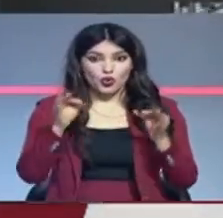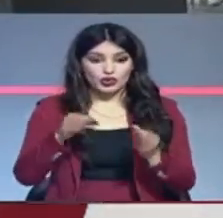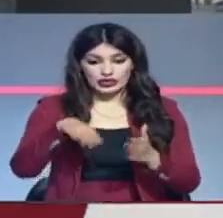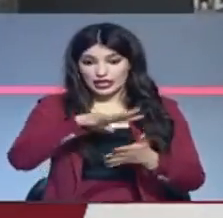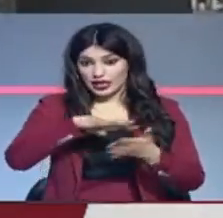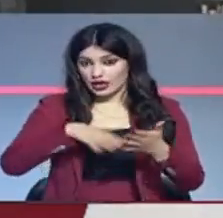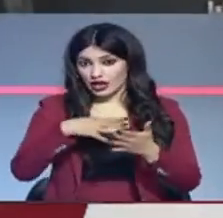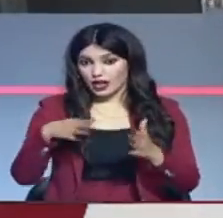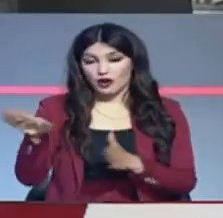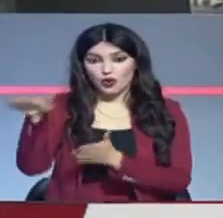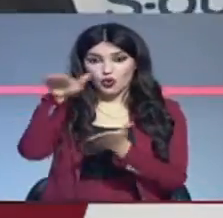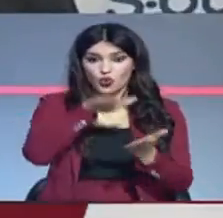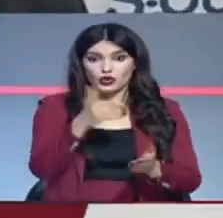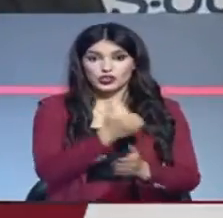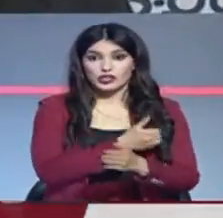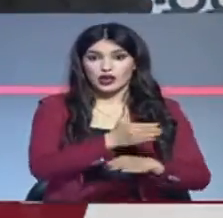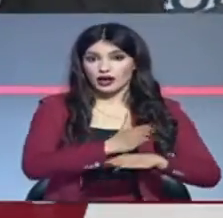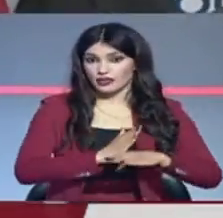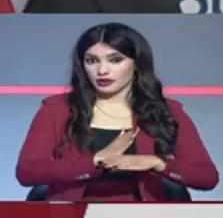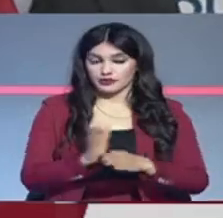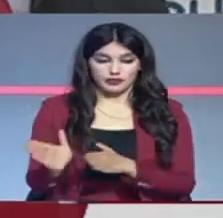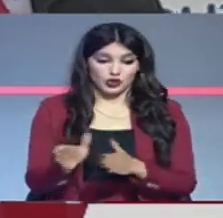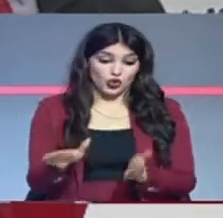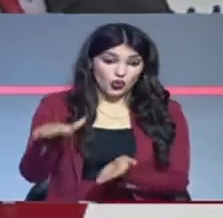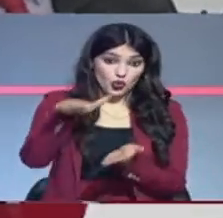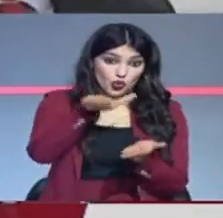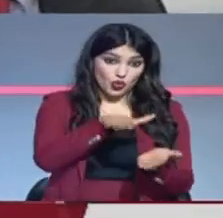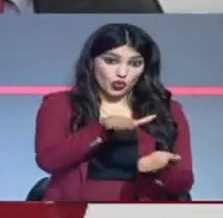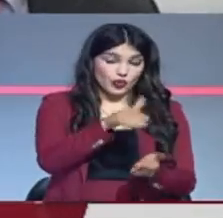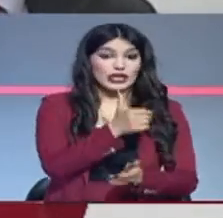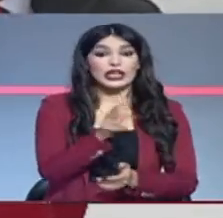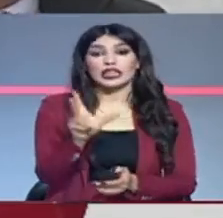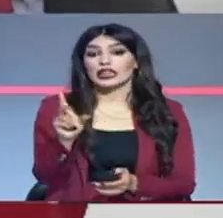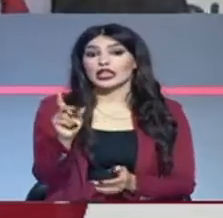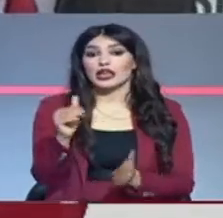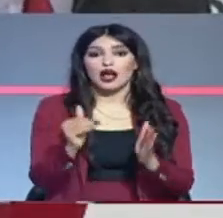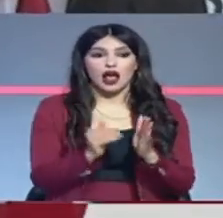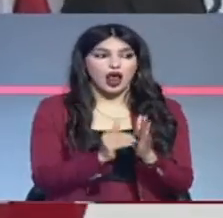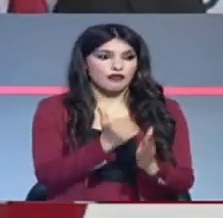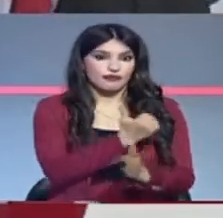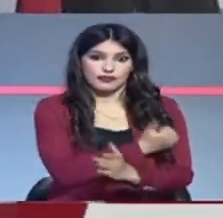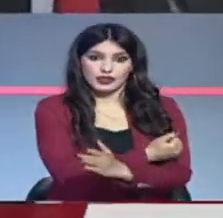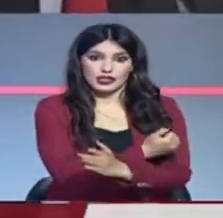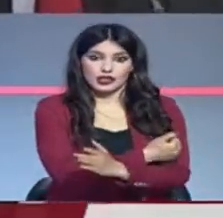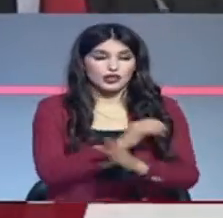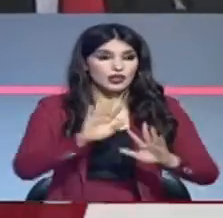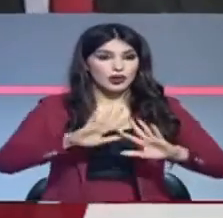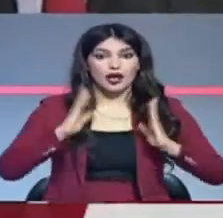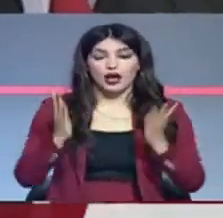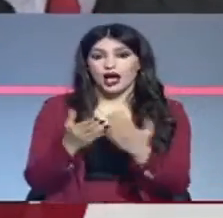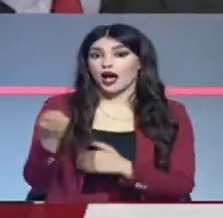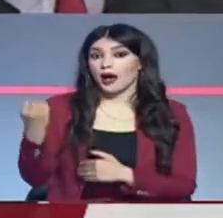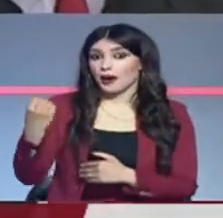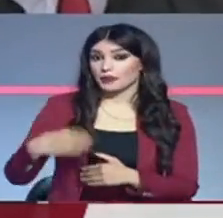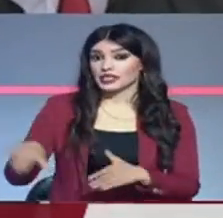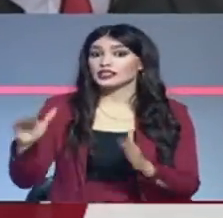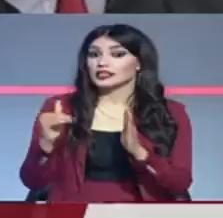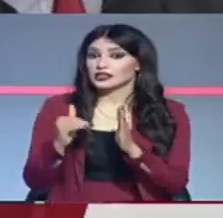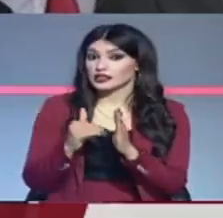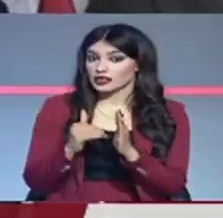وصول بقيه ثلاثه يدفع مثل الفتنه نال فجرا من مجموعه خمس مائه تفجيرات